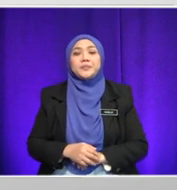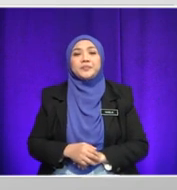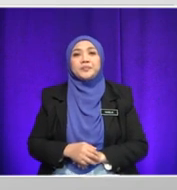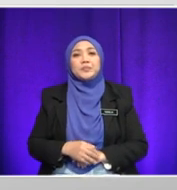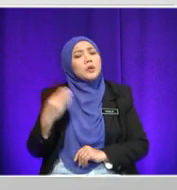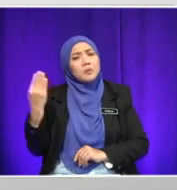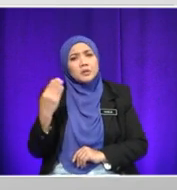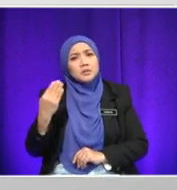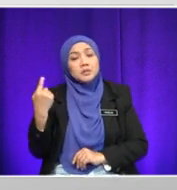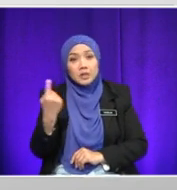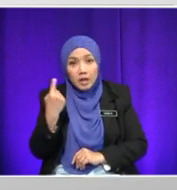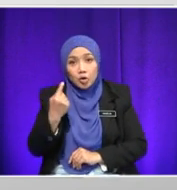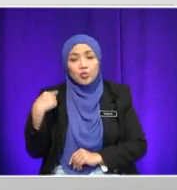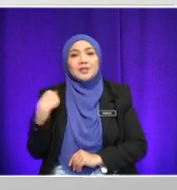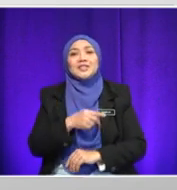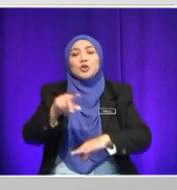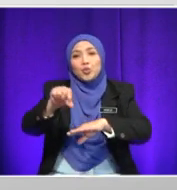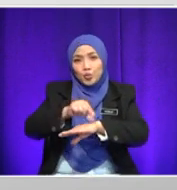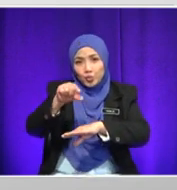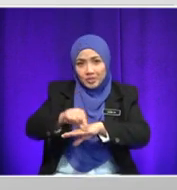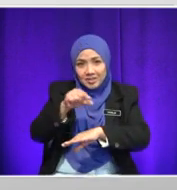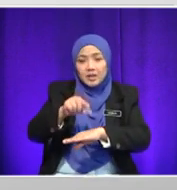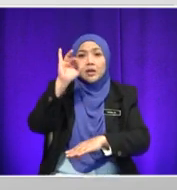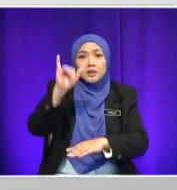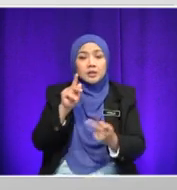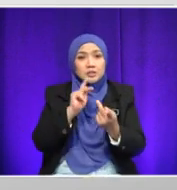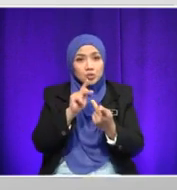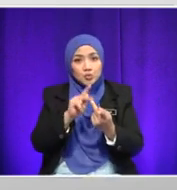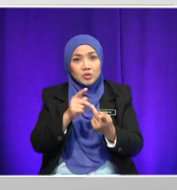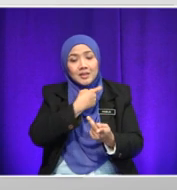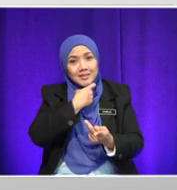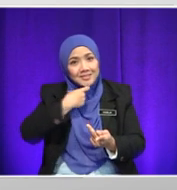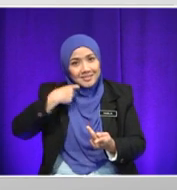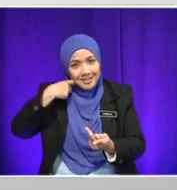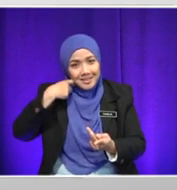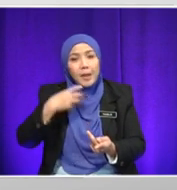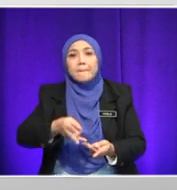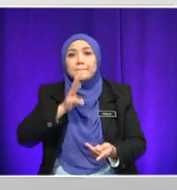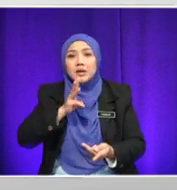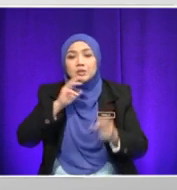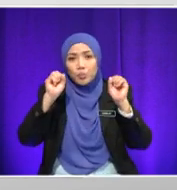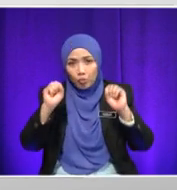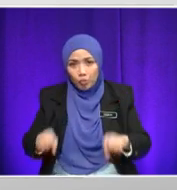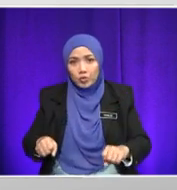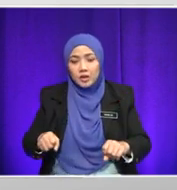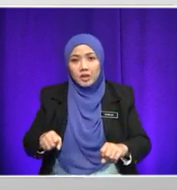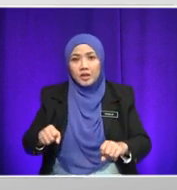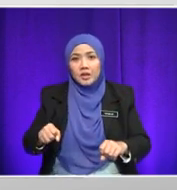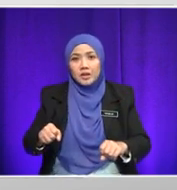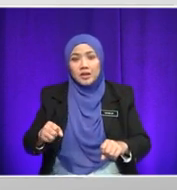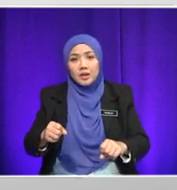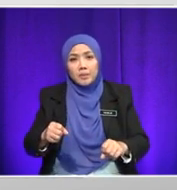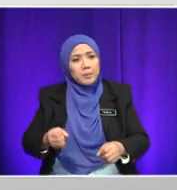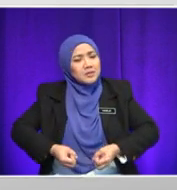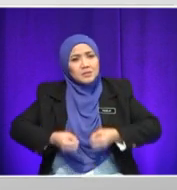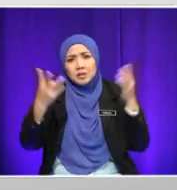sebuah atau benda dalam gua bahan bunga ya sesuai untuk gubahan kering dan gubahan basah boleh diperoleh dalam berbagai